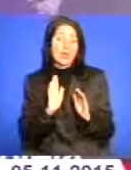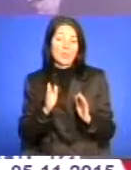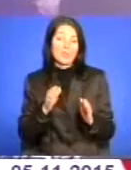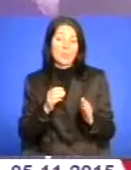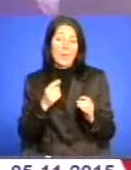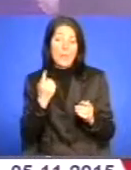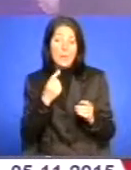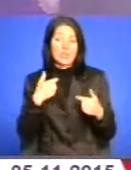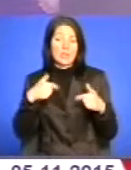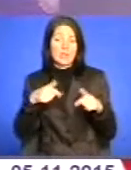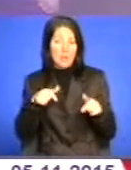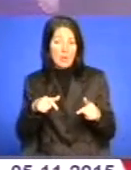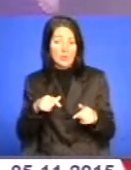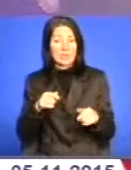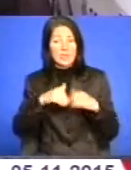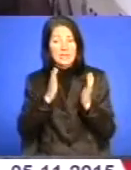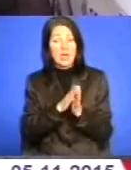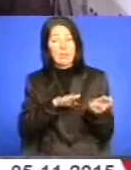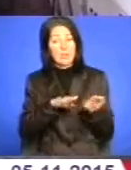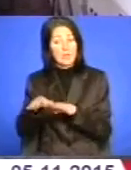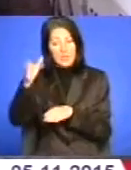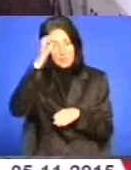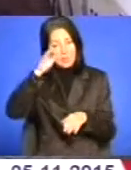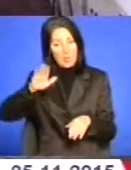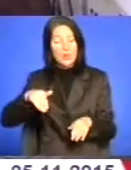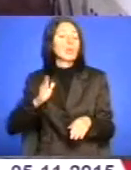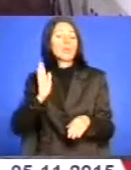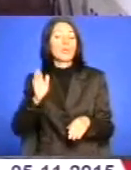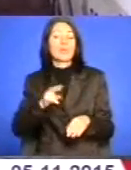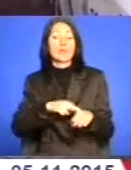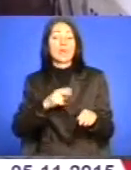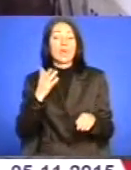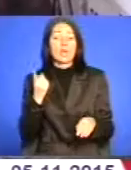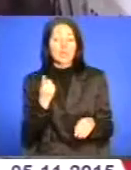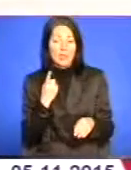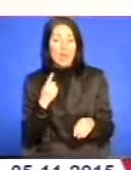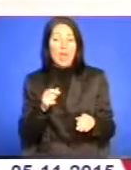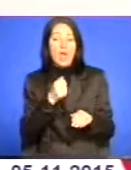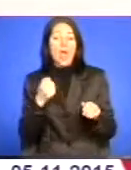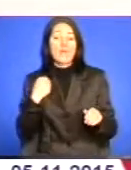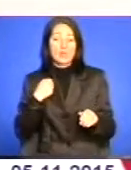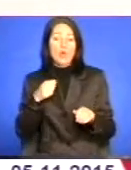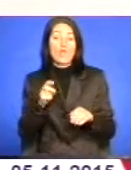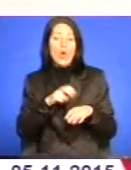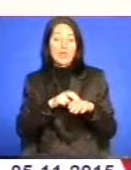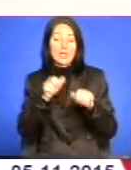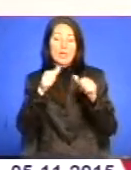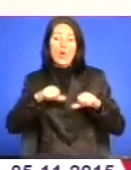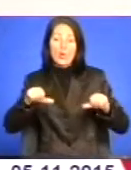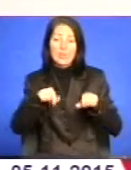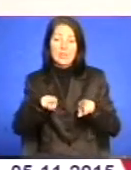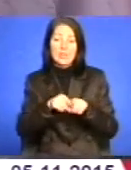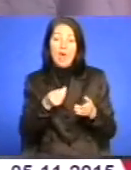на загальний рівень знань. Далі майбутніх поліціянтів чекає військово-лікарська комісія та оцінка фізичної